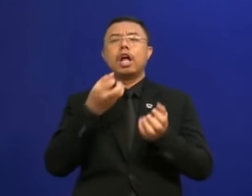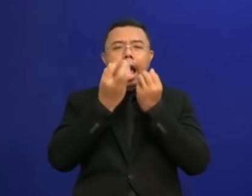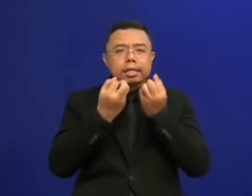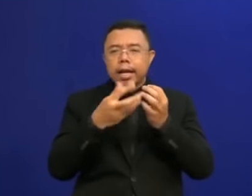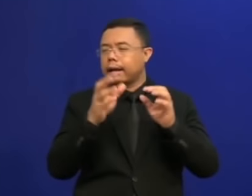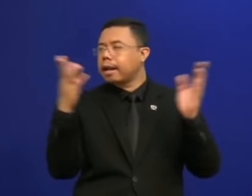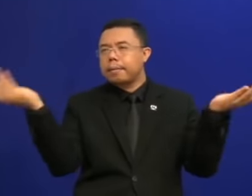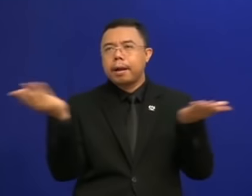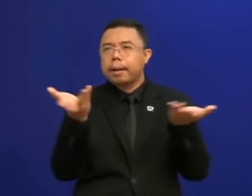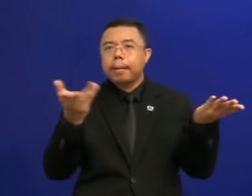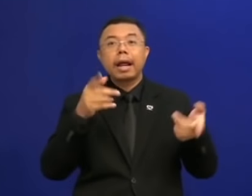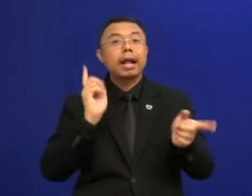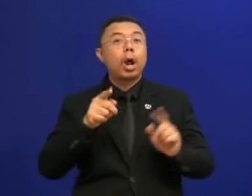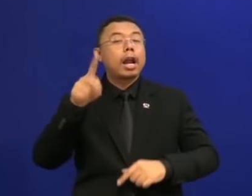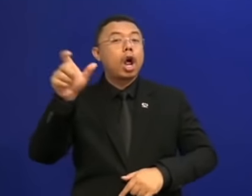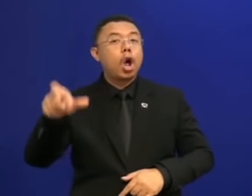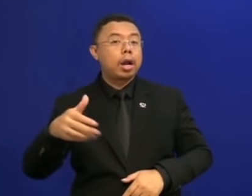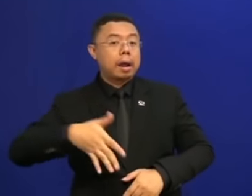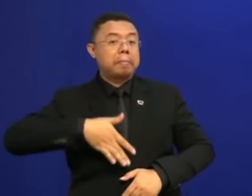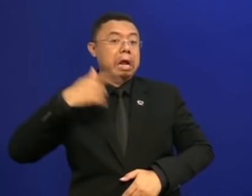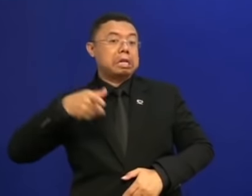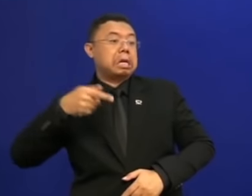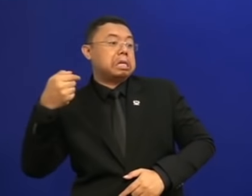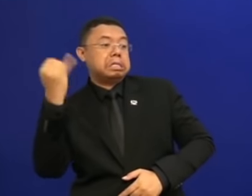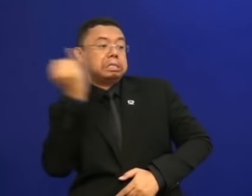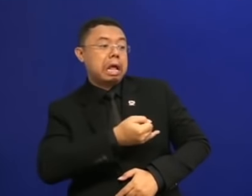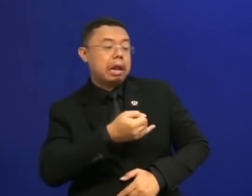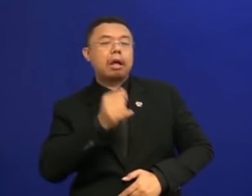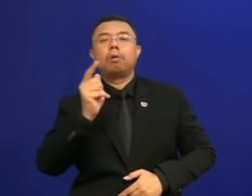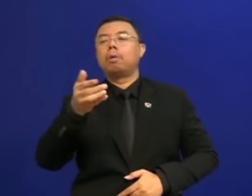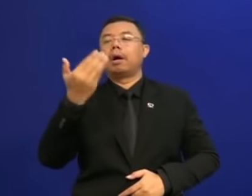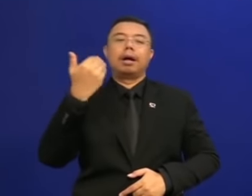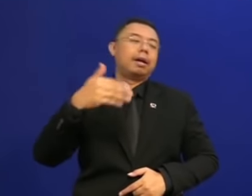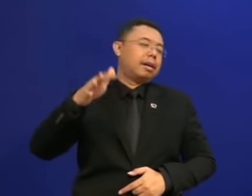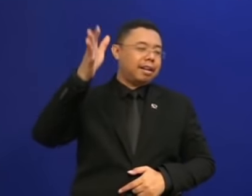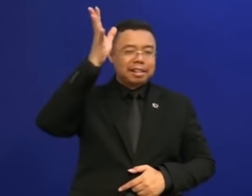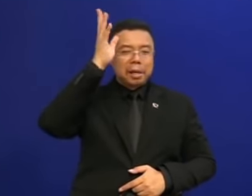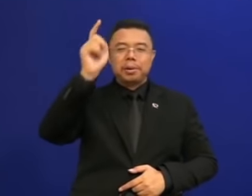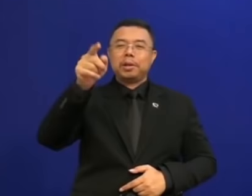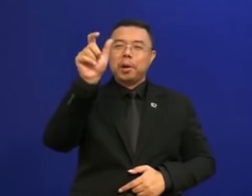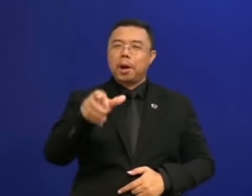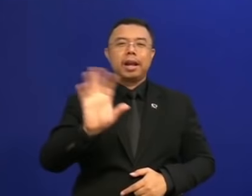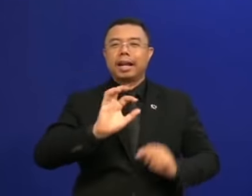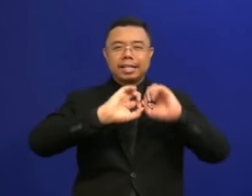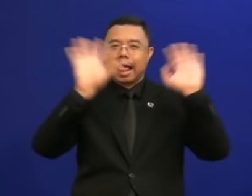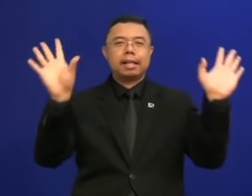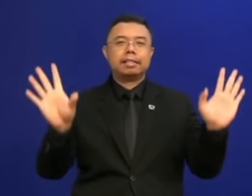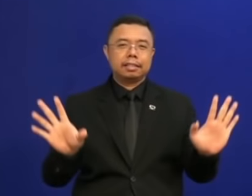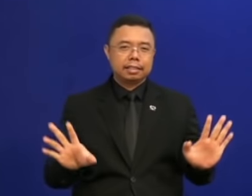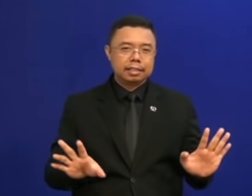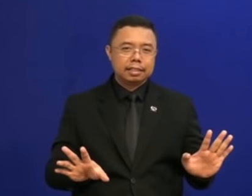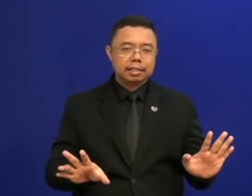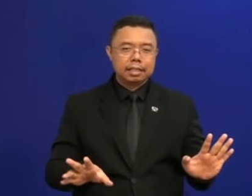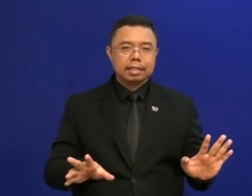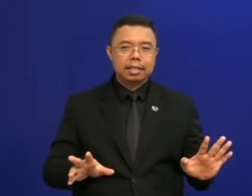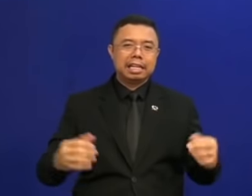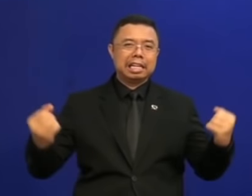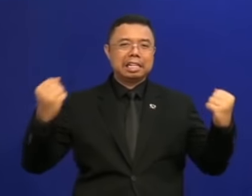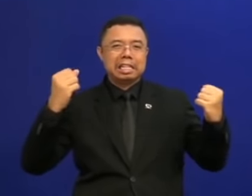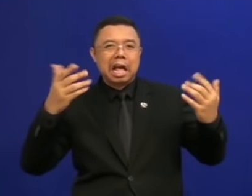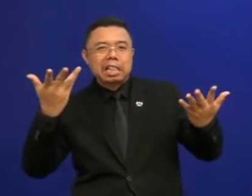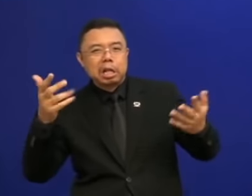doktrin manapun. Kalau sampai ada orang merasa ini tidak benar, wah, itu orang tidak jelas, sehat